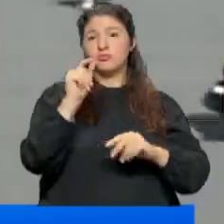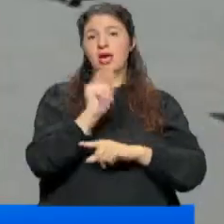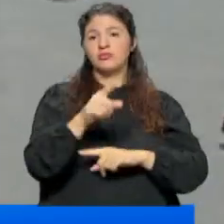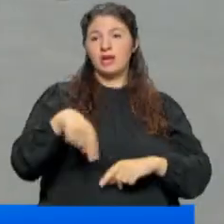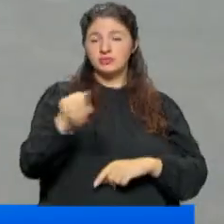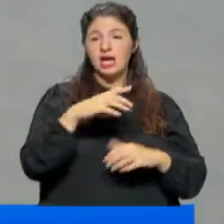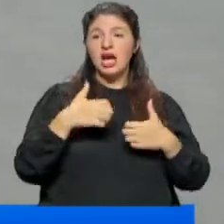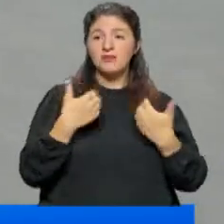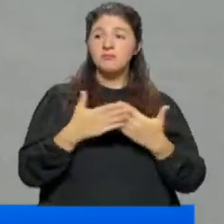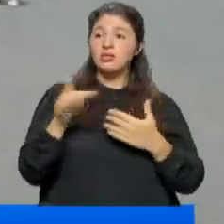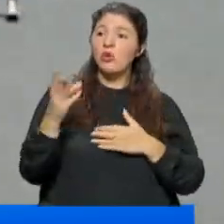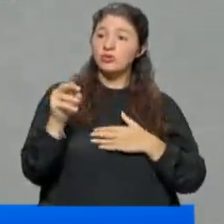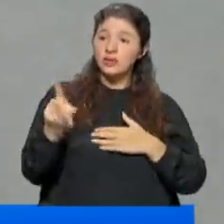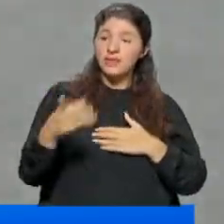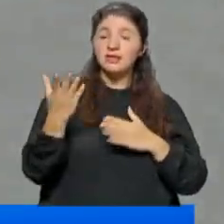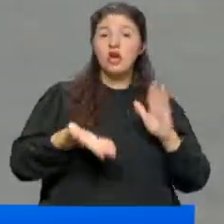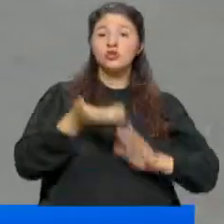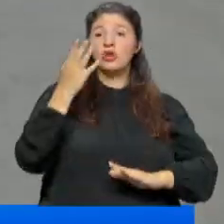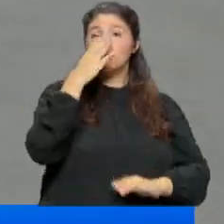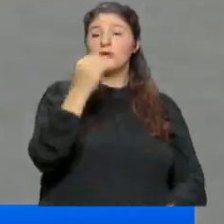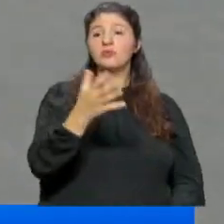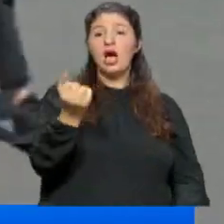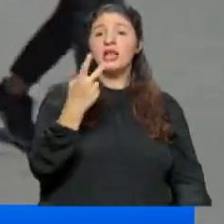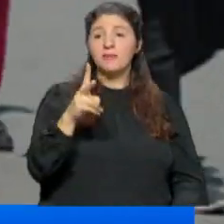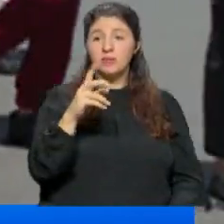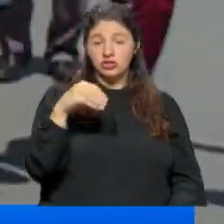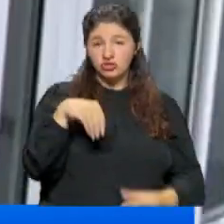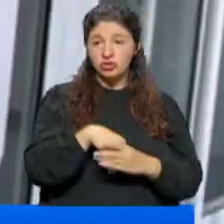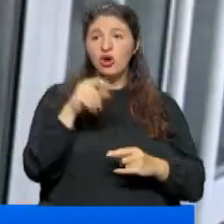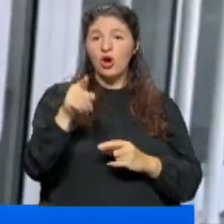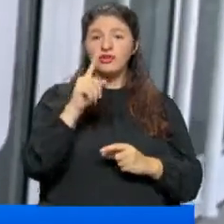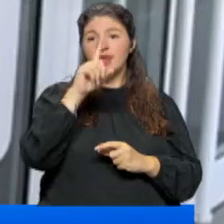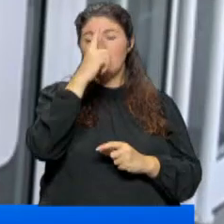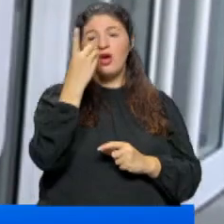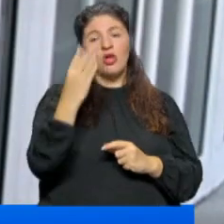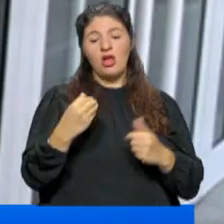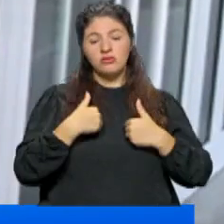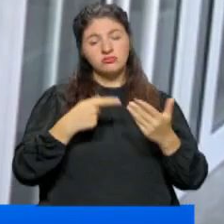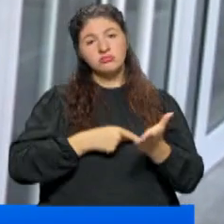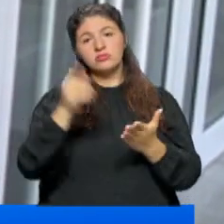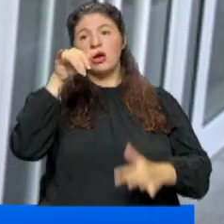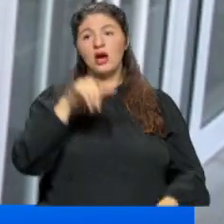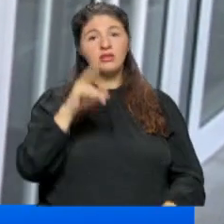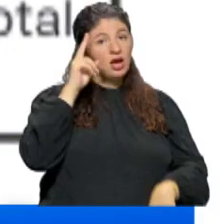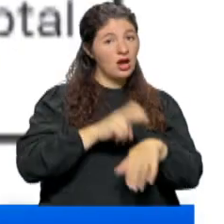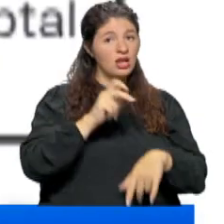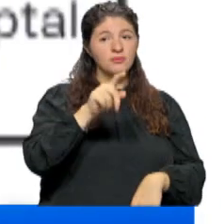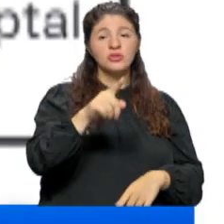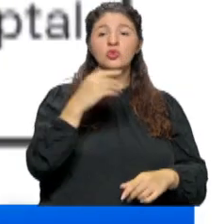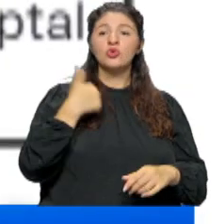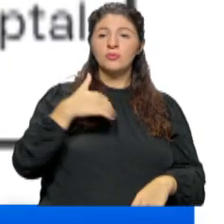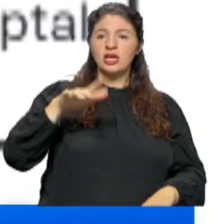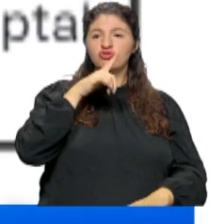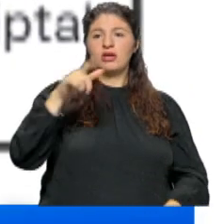memurlara. Kahramanmaraş'ta olduğu gibi daha yüksek promosyon alabilmek için o da tek taraflı fesih hakkını hatırlattı.